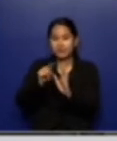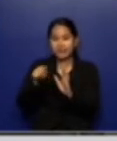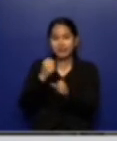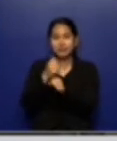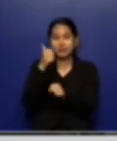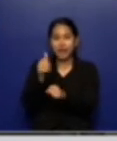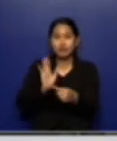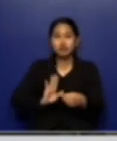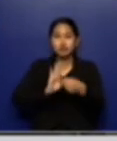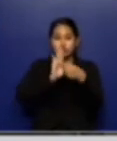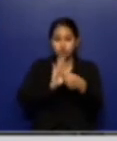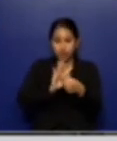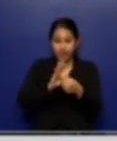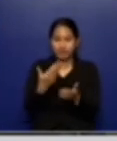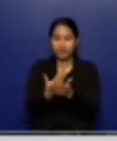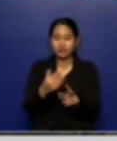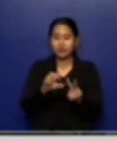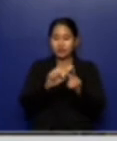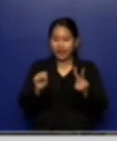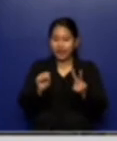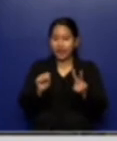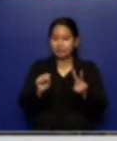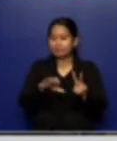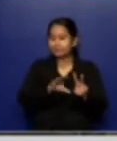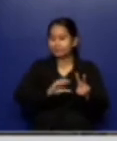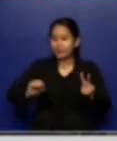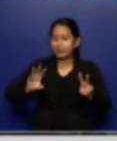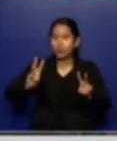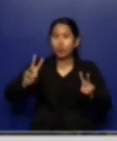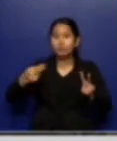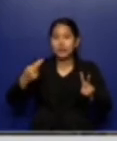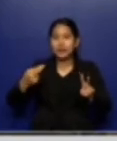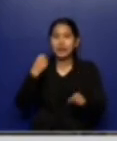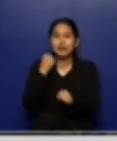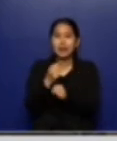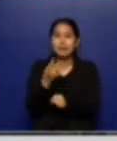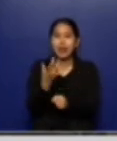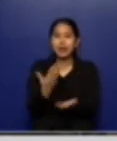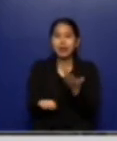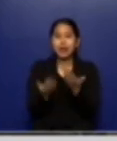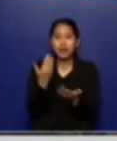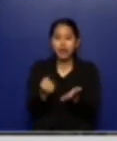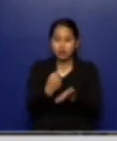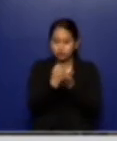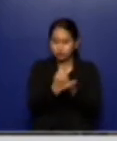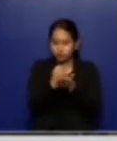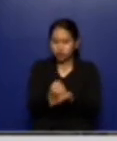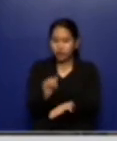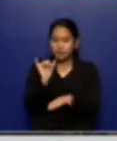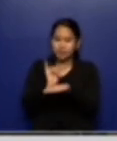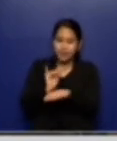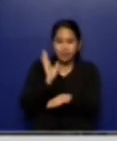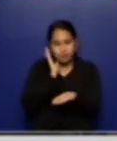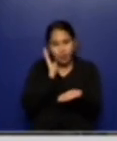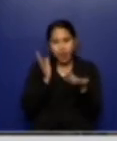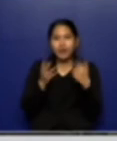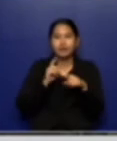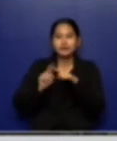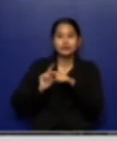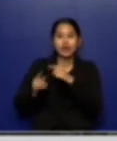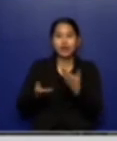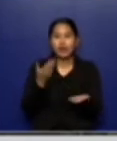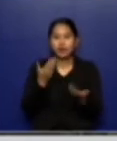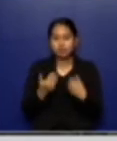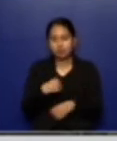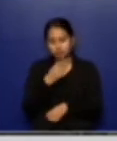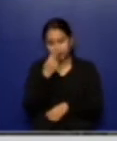หมู่บ้านละ 200,000 กันไว้สัก 60,000 เขาจะทำอะไรก็ได้ไปช่วยผู้ป่วยติดเตียงหรือทำอะไรเล็กๆน้อยๆที่เข